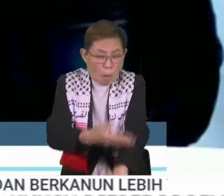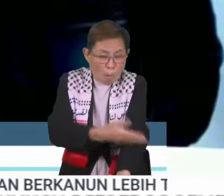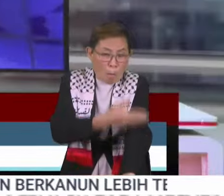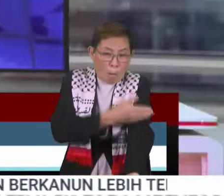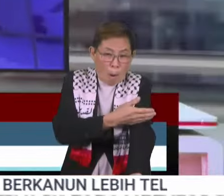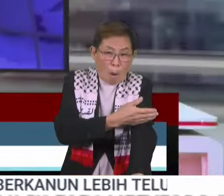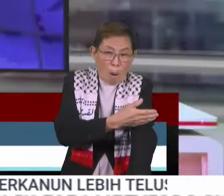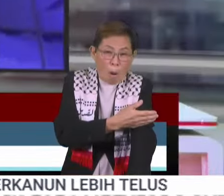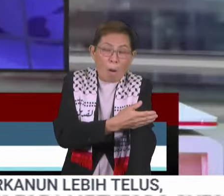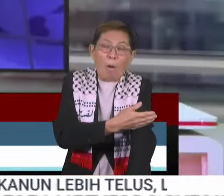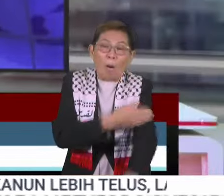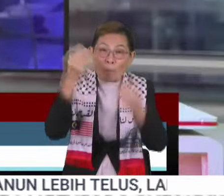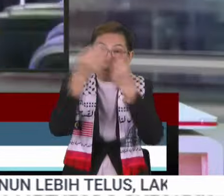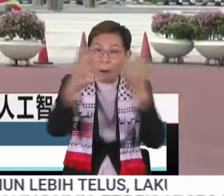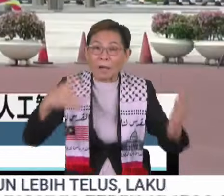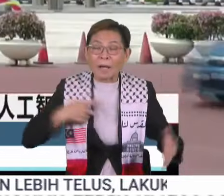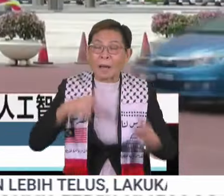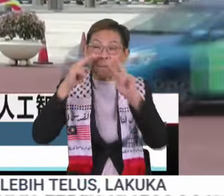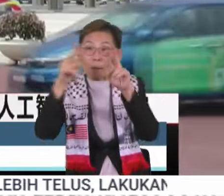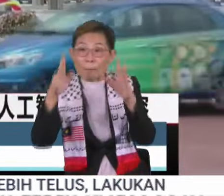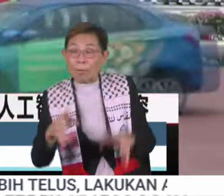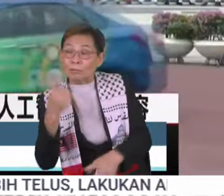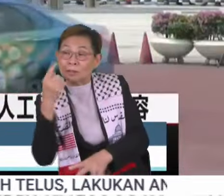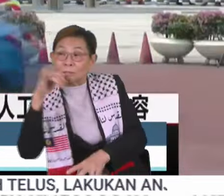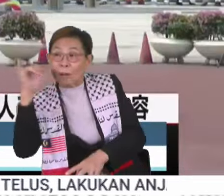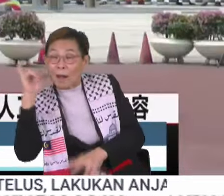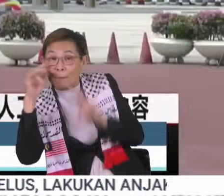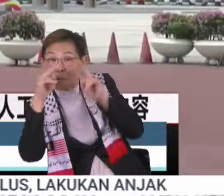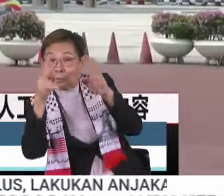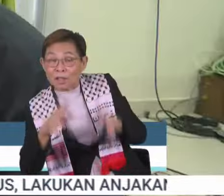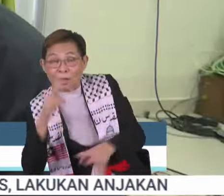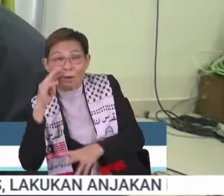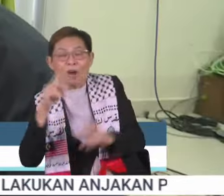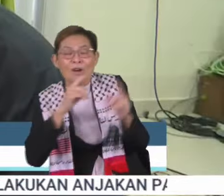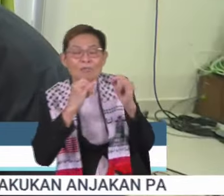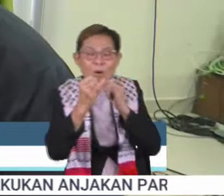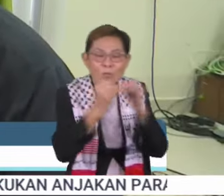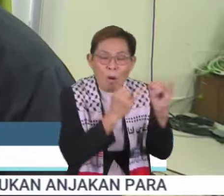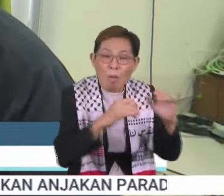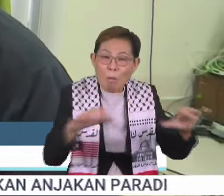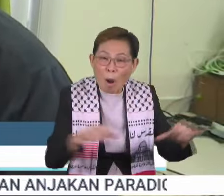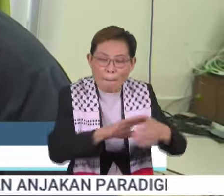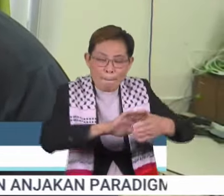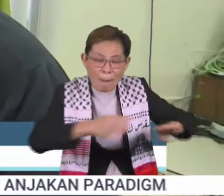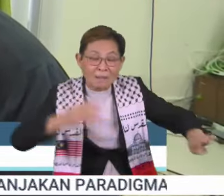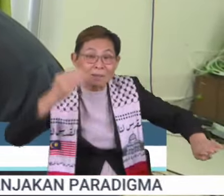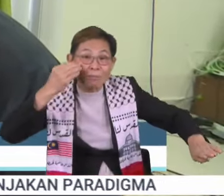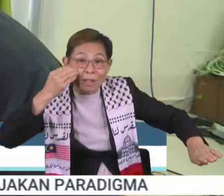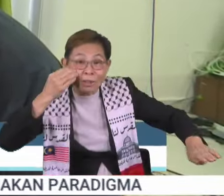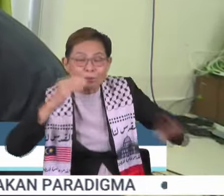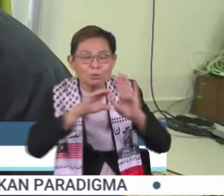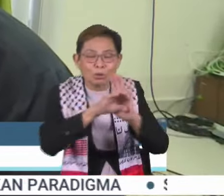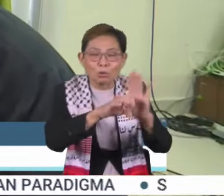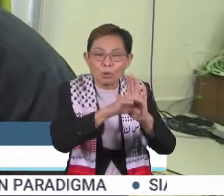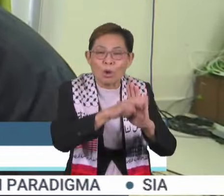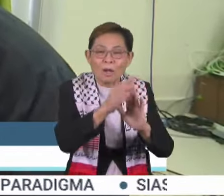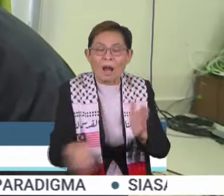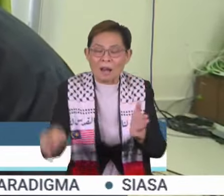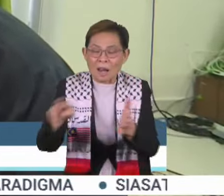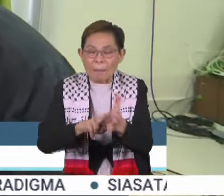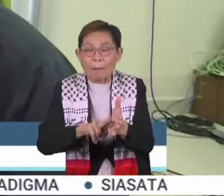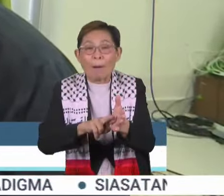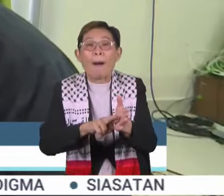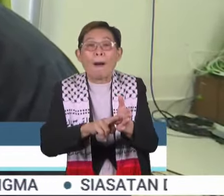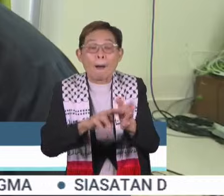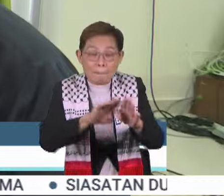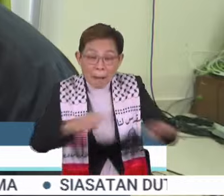produksi kita. Apa yang penonton lihat semalam adalah apabila temubual tu dibuat dalam bahasa Melayu contohnya dan juga laporan itu dalam bahasa